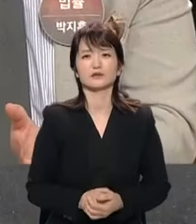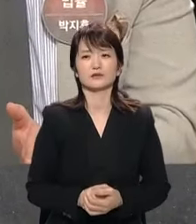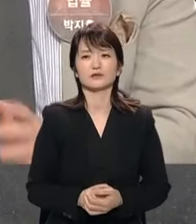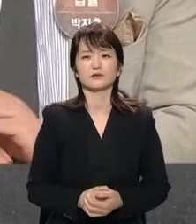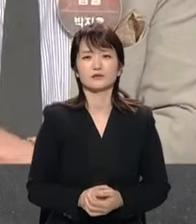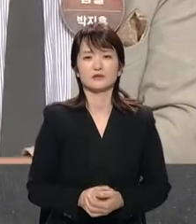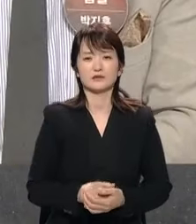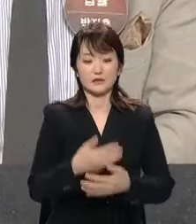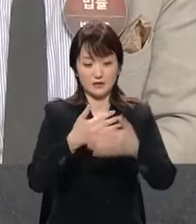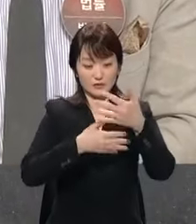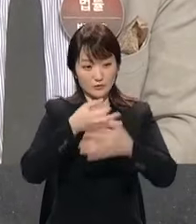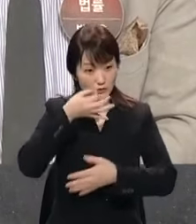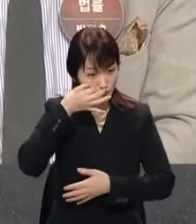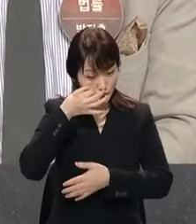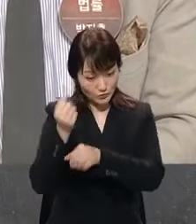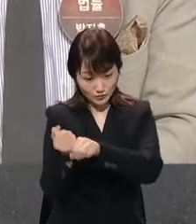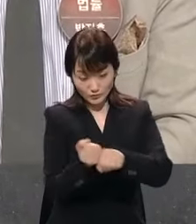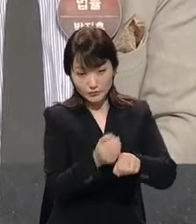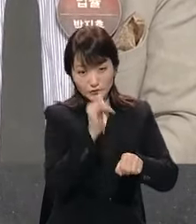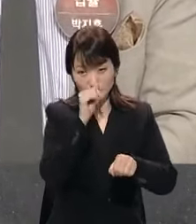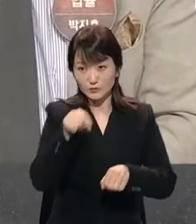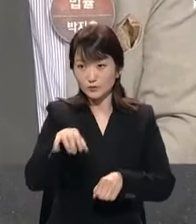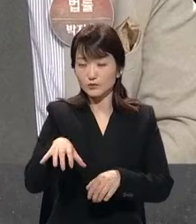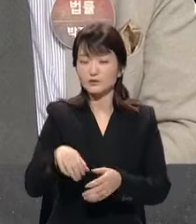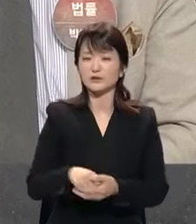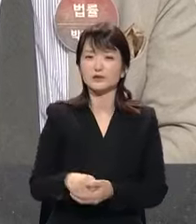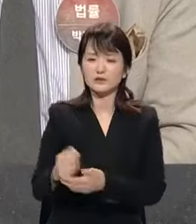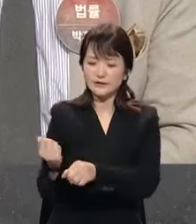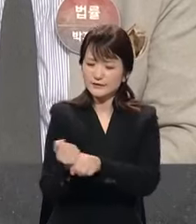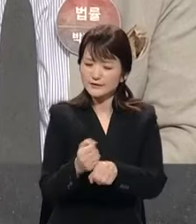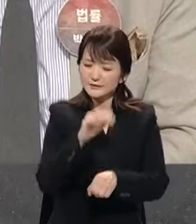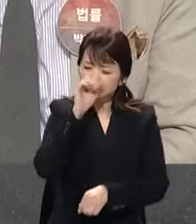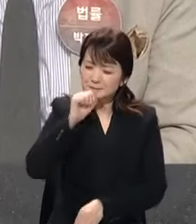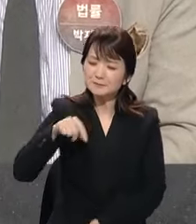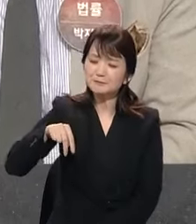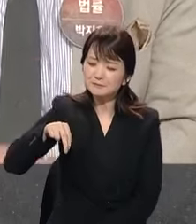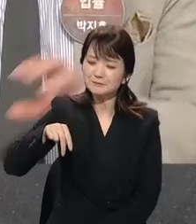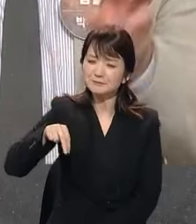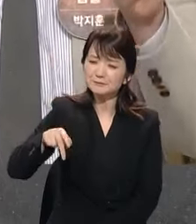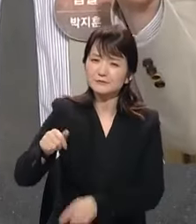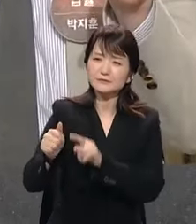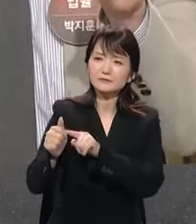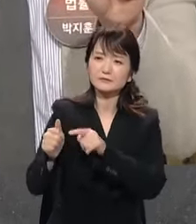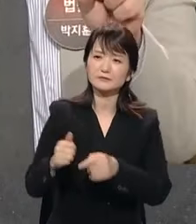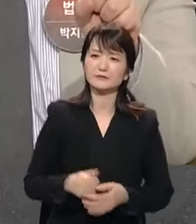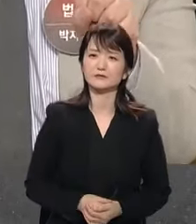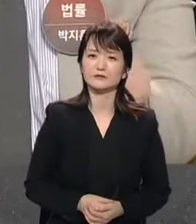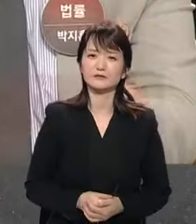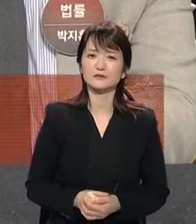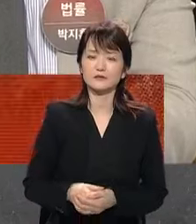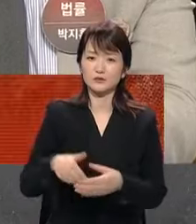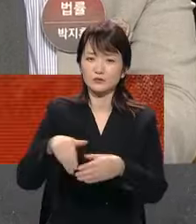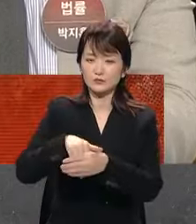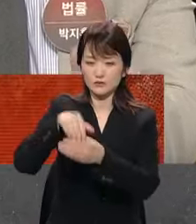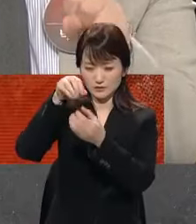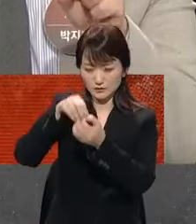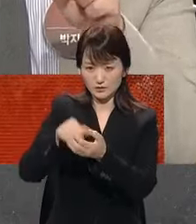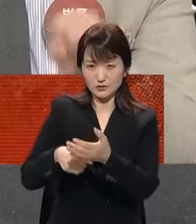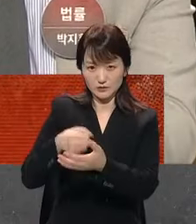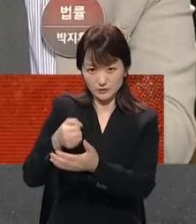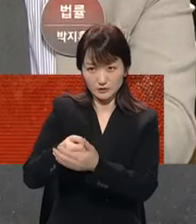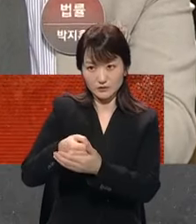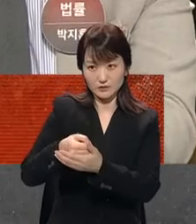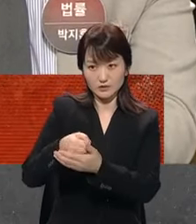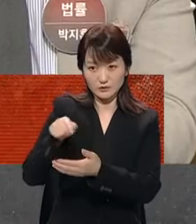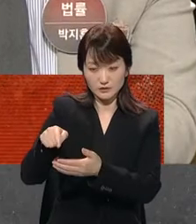있잖아요 근데 저기서 하필 저기서 치고 좋다고 그러다 다니면서 있는데 저 문화재로 지정된 거기 때문에 만약에